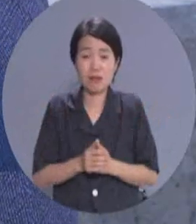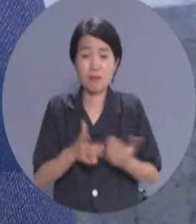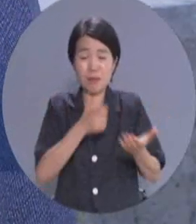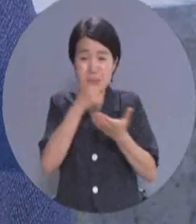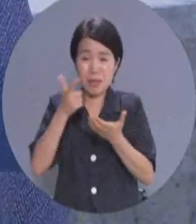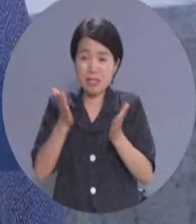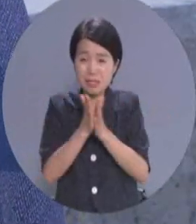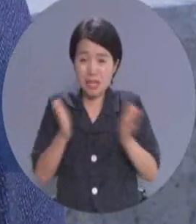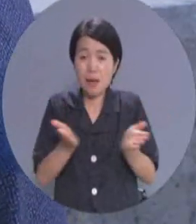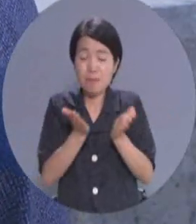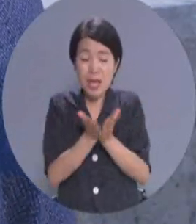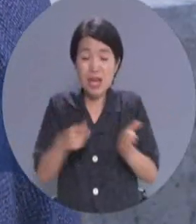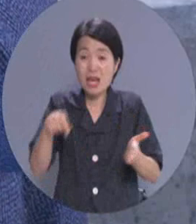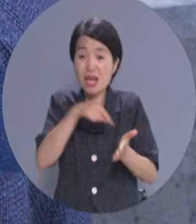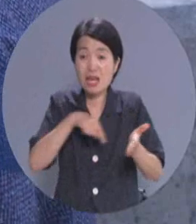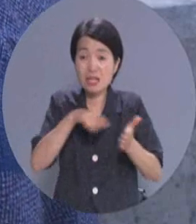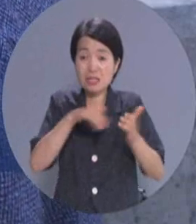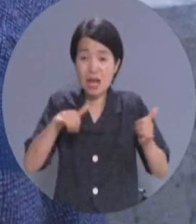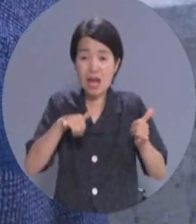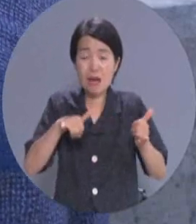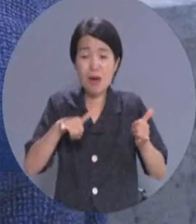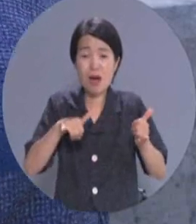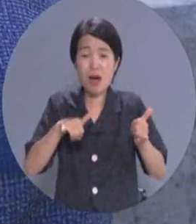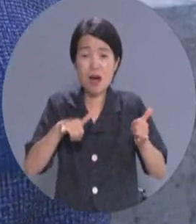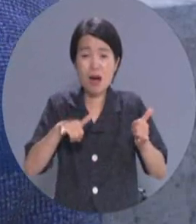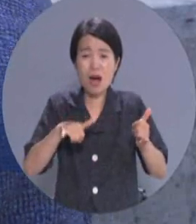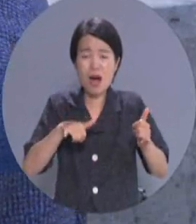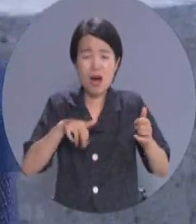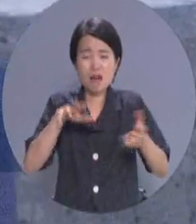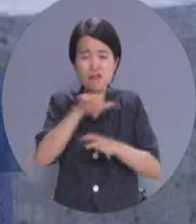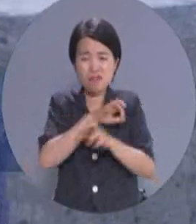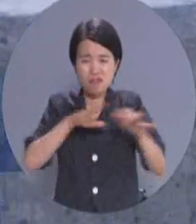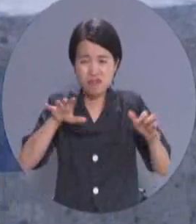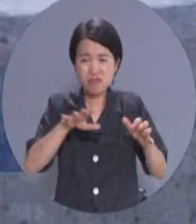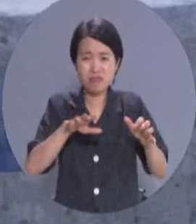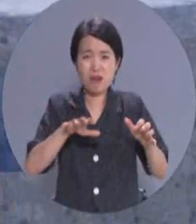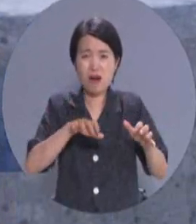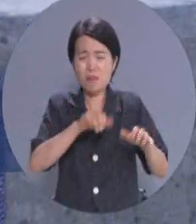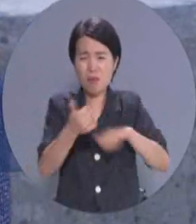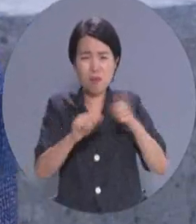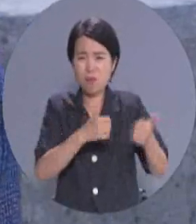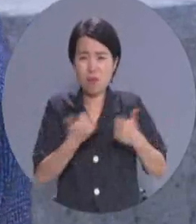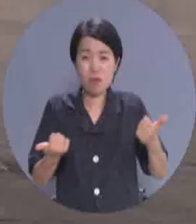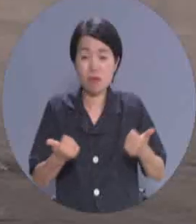사격에는 바람에 아우성이죠 사건의